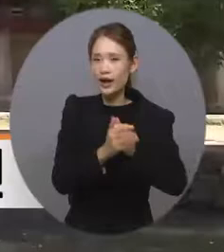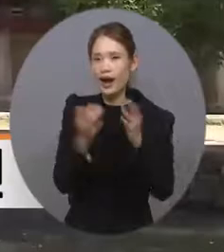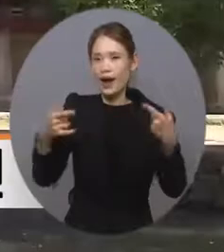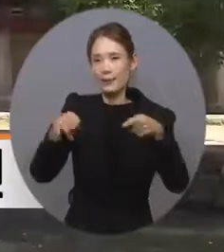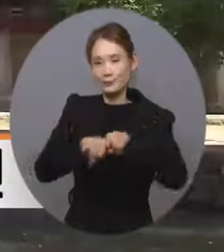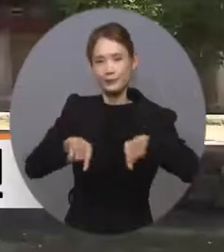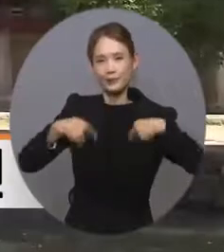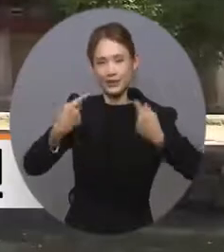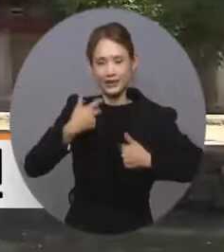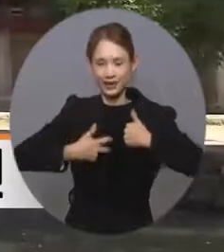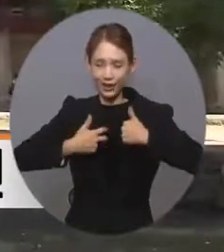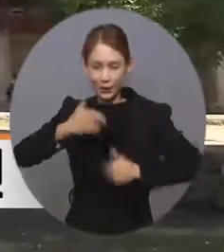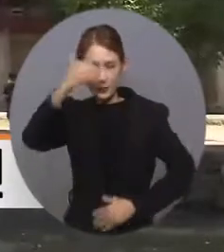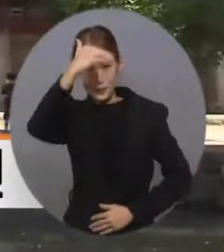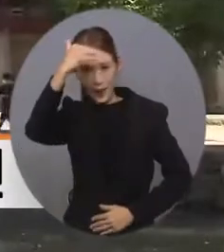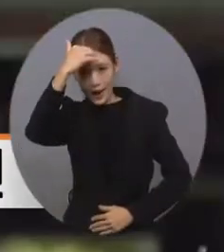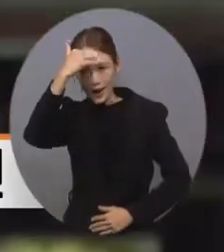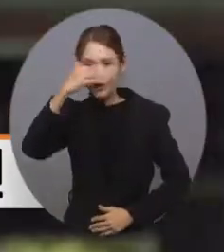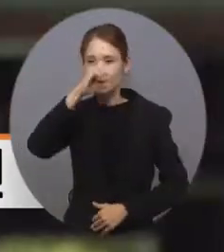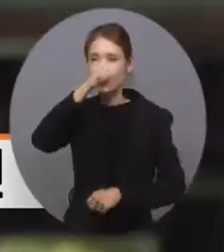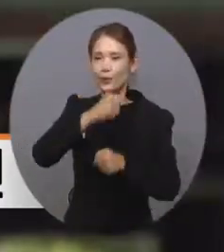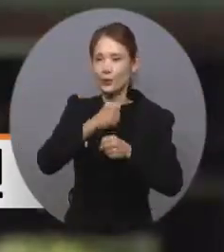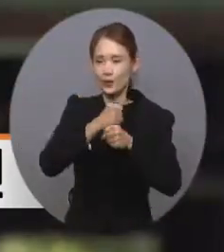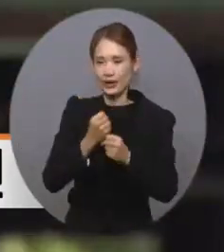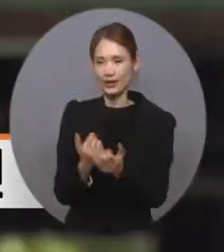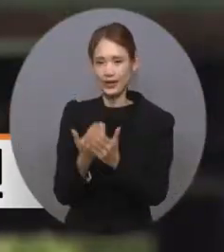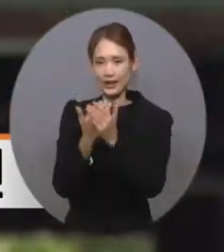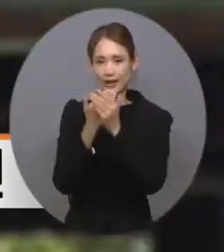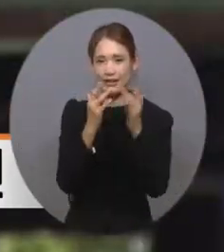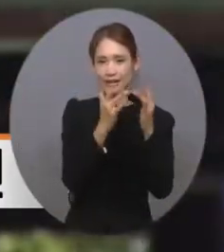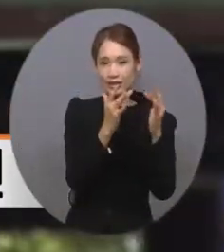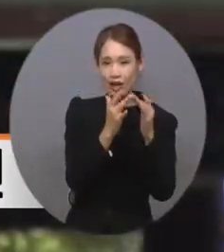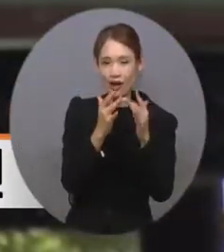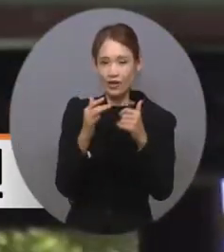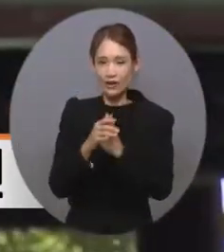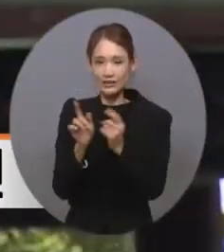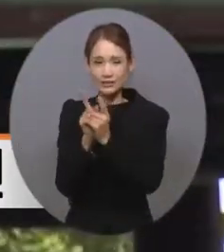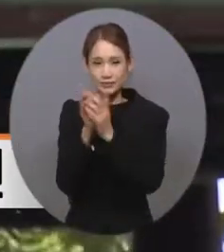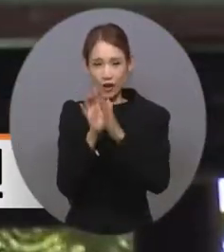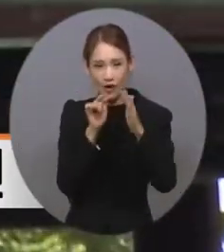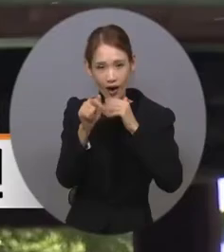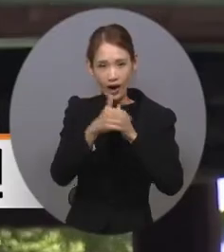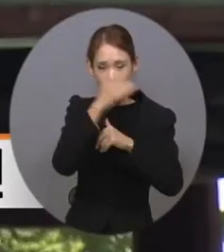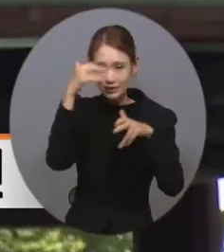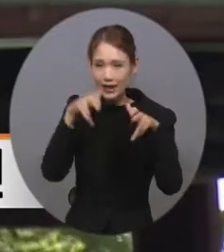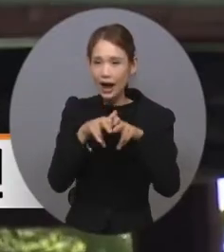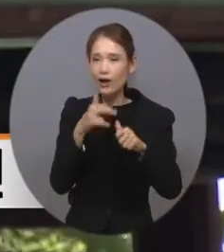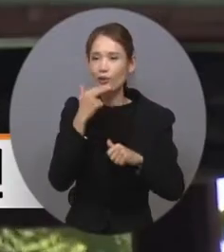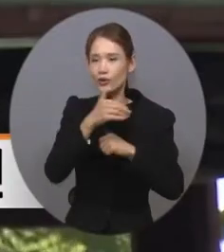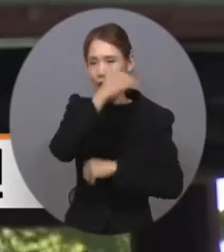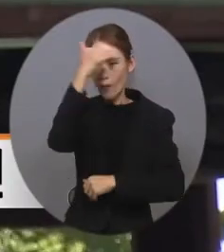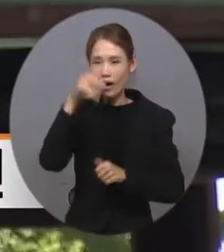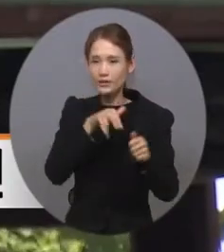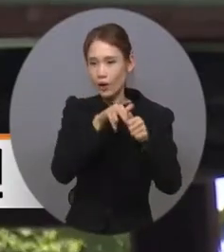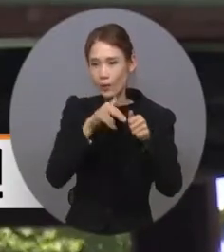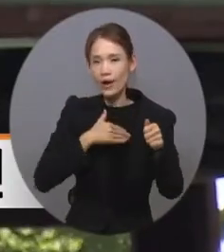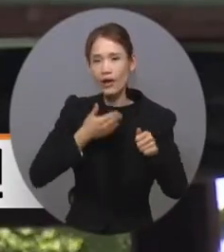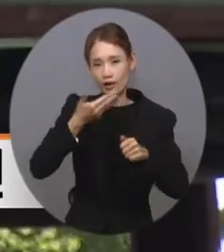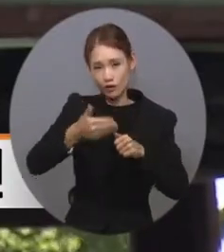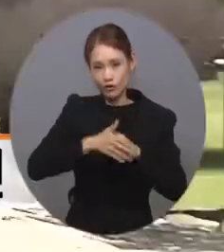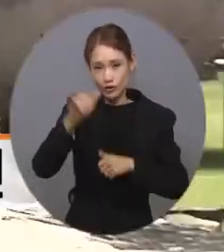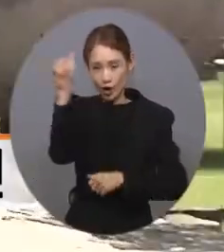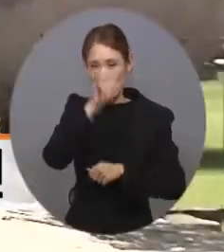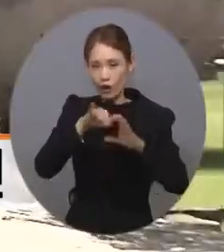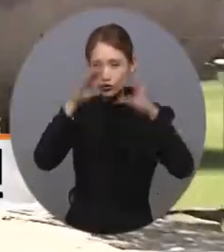즐길 수 있는 관광 콘텐츠 개발 온 오프라인을 통한 무장의 관광정보 제공 등 전국민 관광